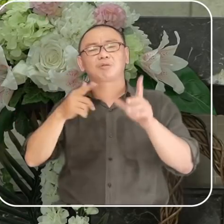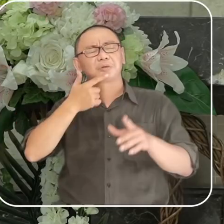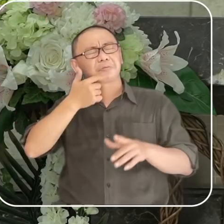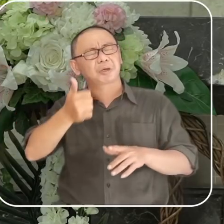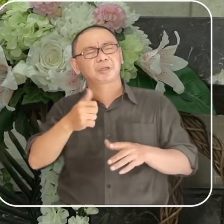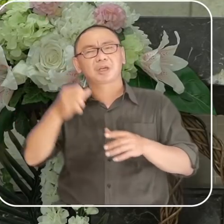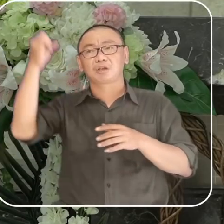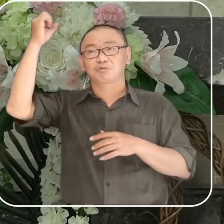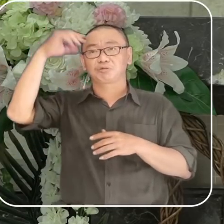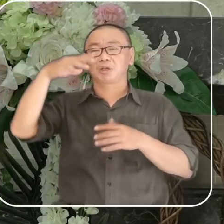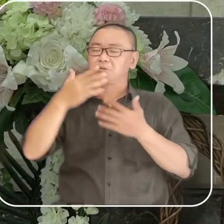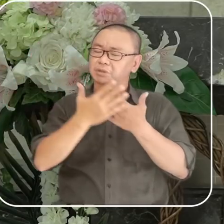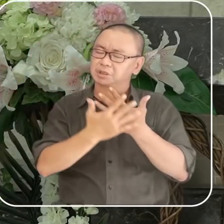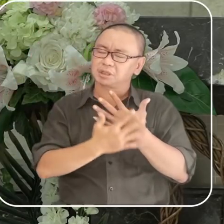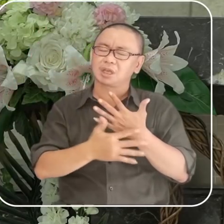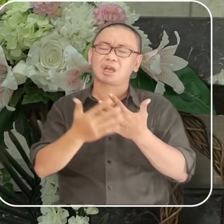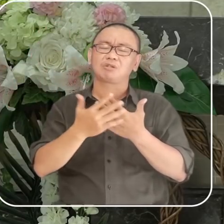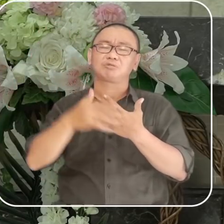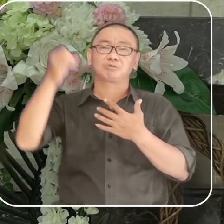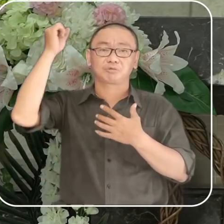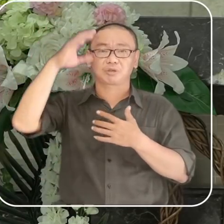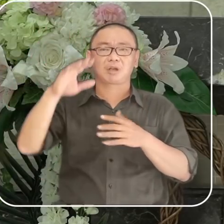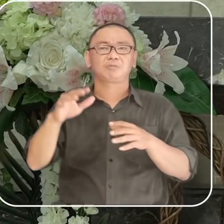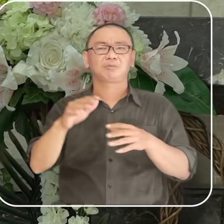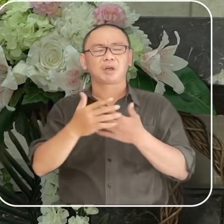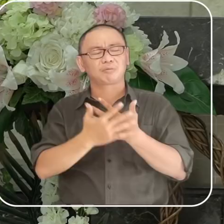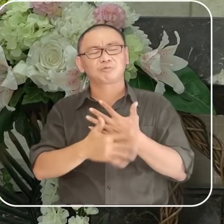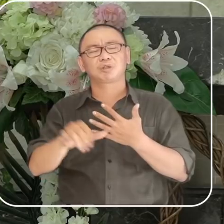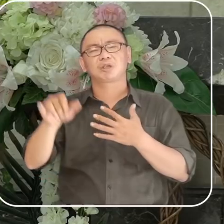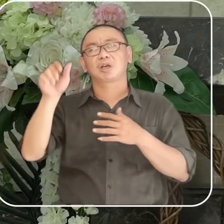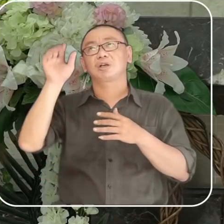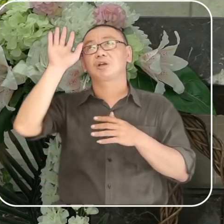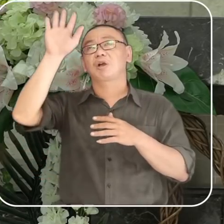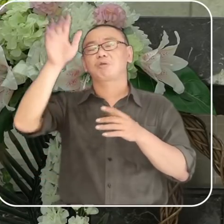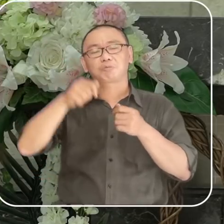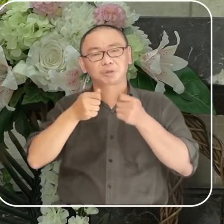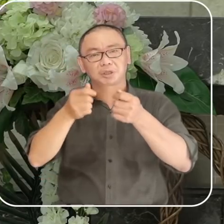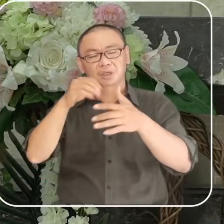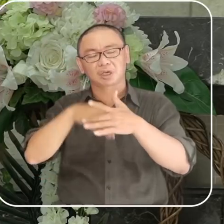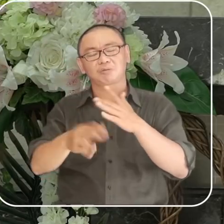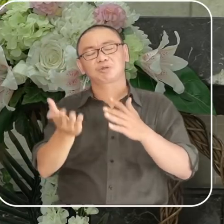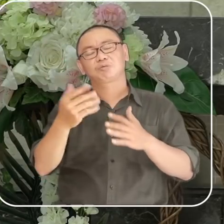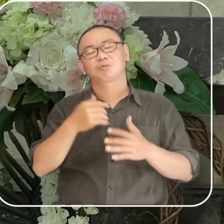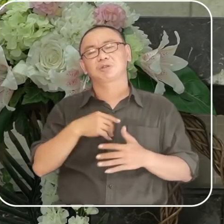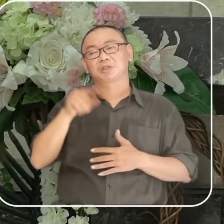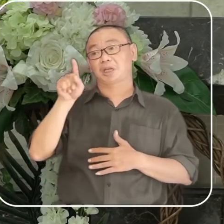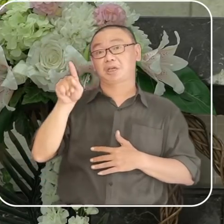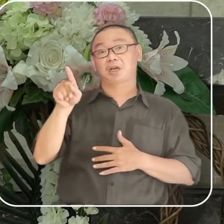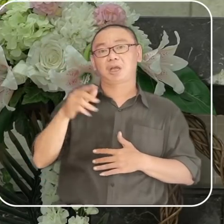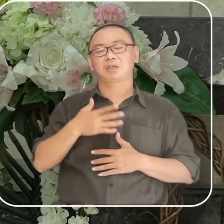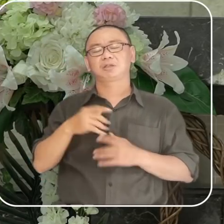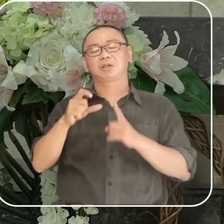anugerah belas kasihan, anugerah pengampunan yang Engkau berikan di dalam hidupku. Dan di sanalah